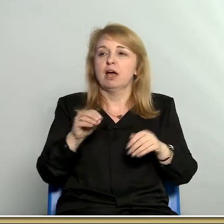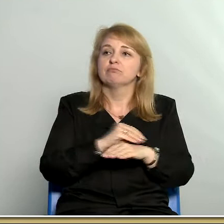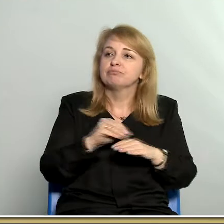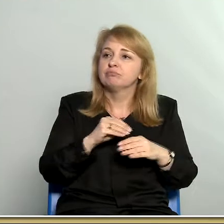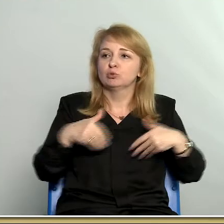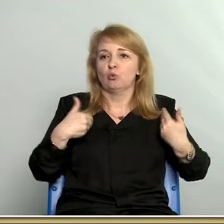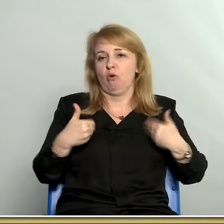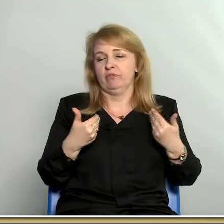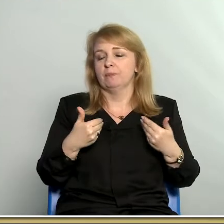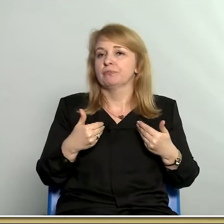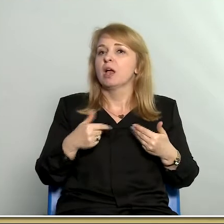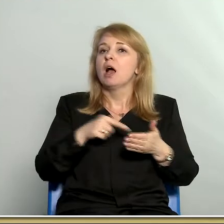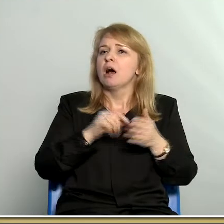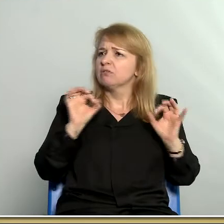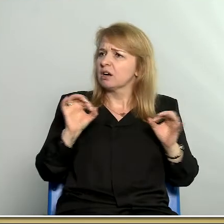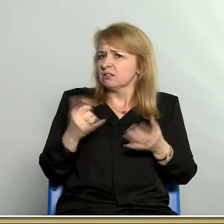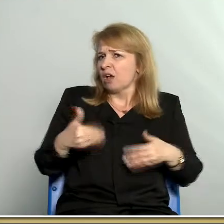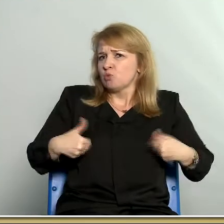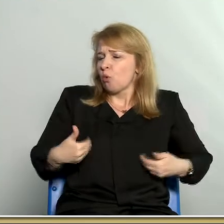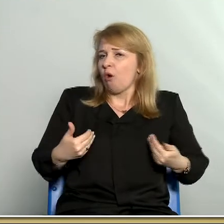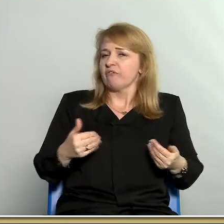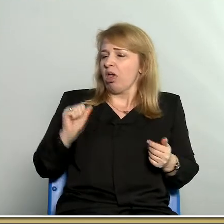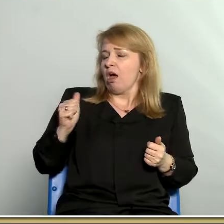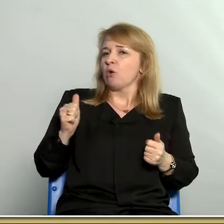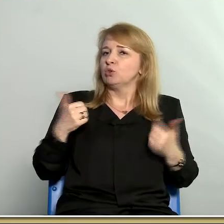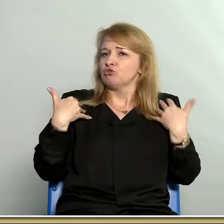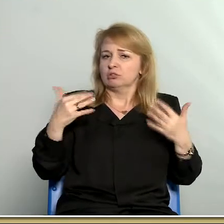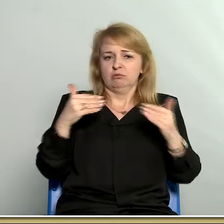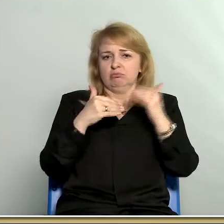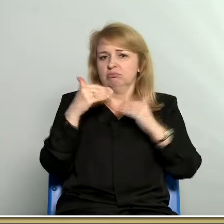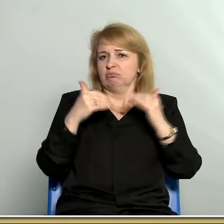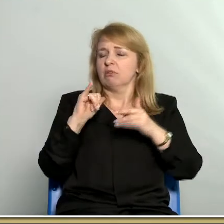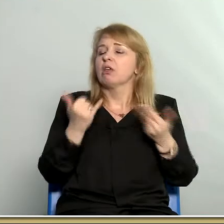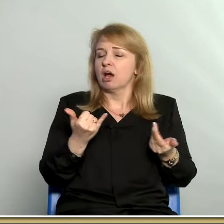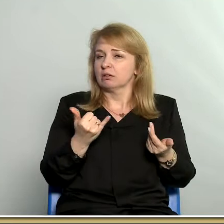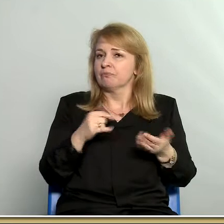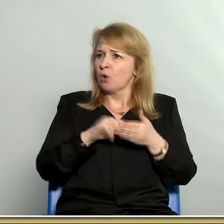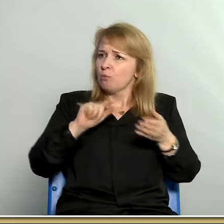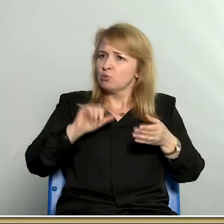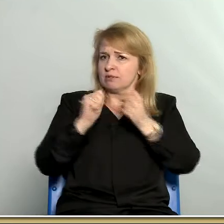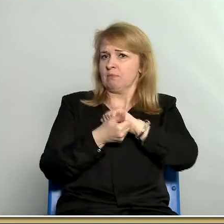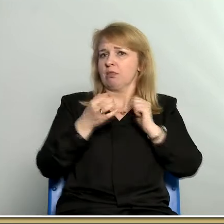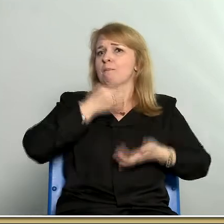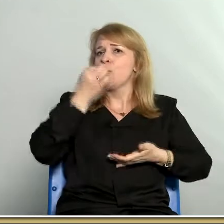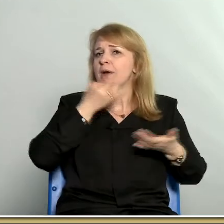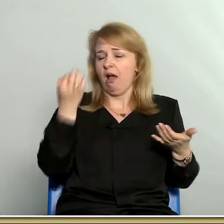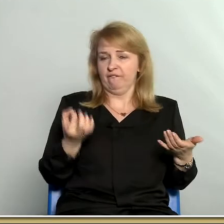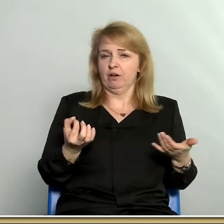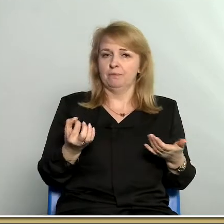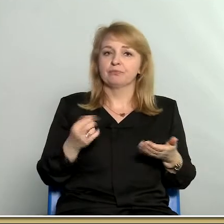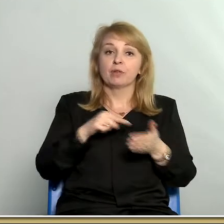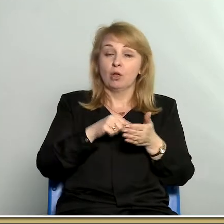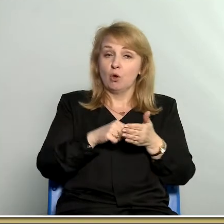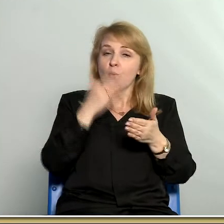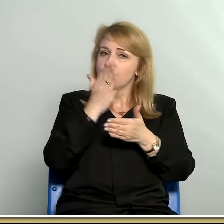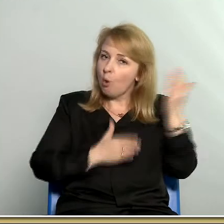116 milionów euro na jakość życia, w sensie zdrowie i na rewitalizację sumarycznie. Około połowy